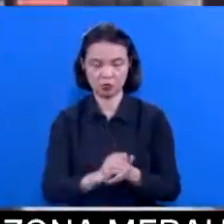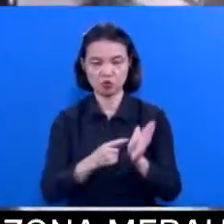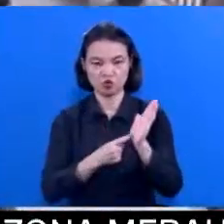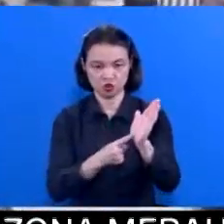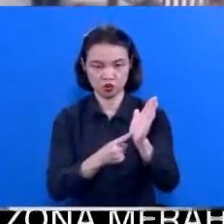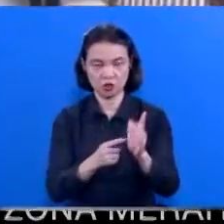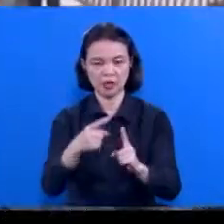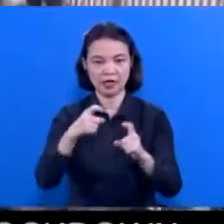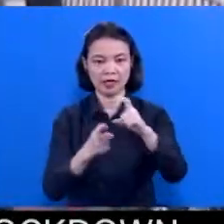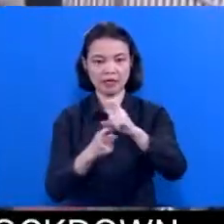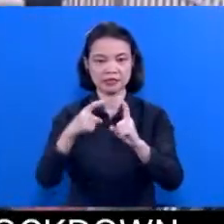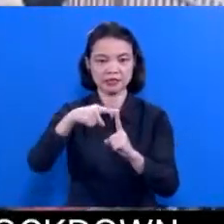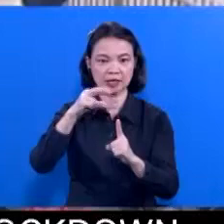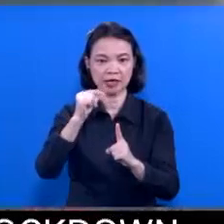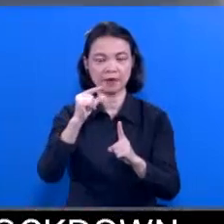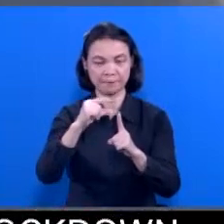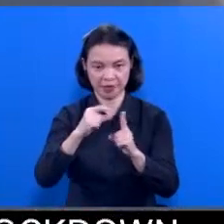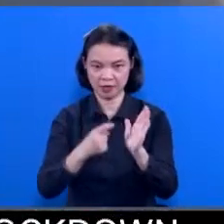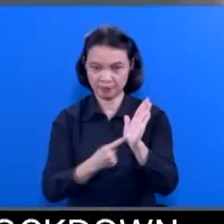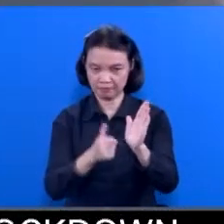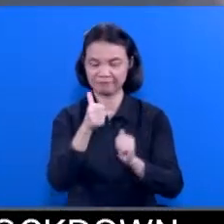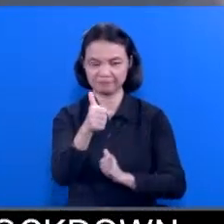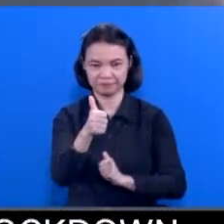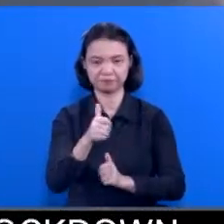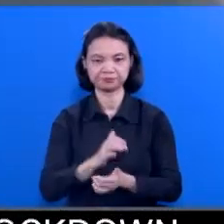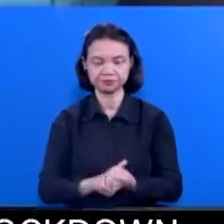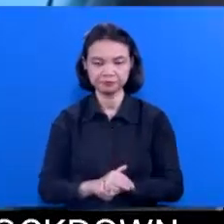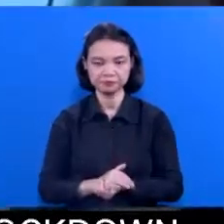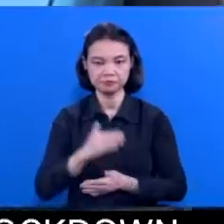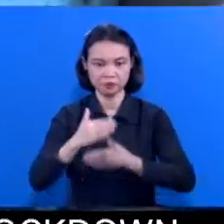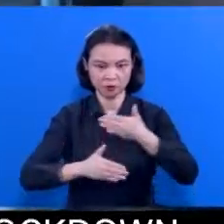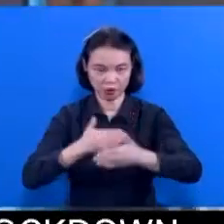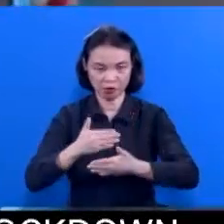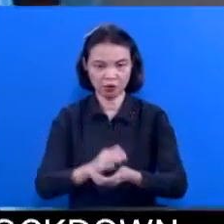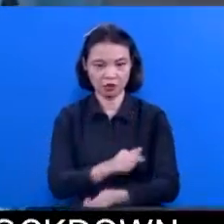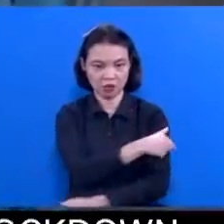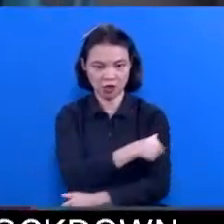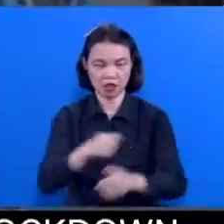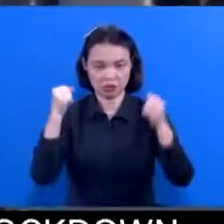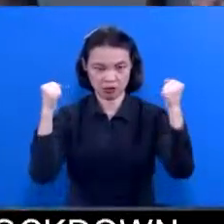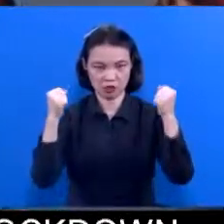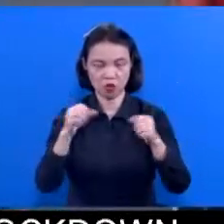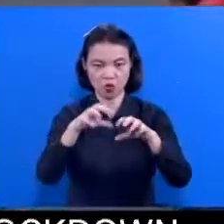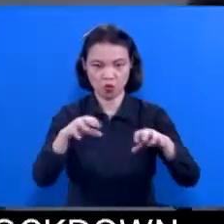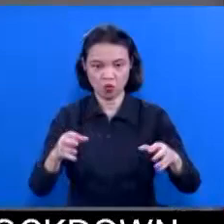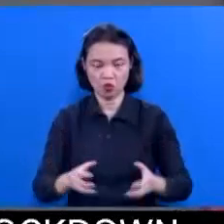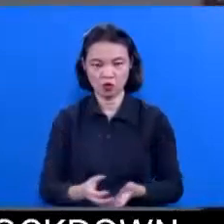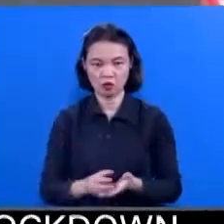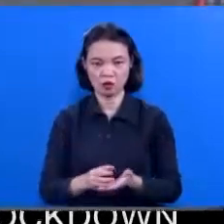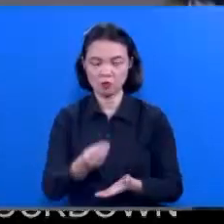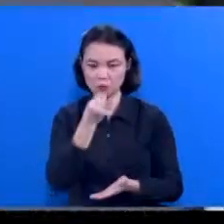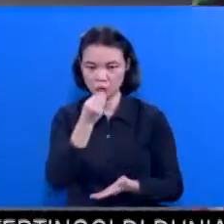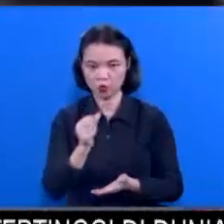tanda registrasi pekerja atau STRP. Selanjutnya, hanya tenaga kesehatan, logistik, dan kebutuhan